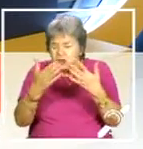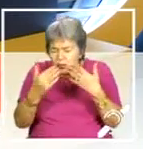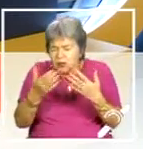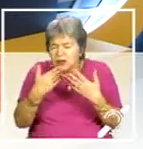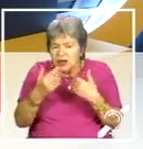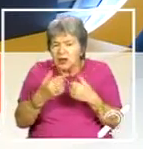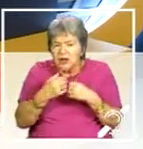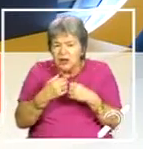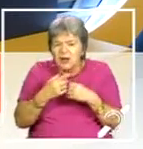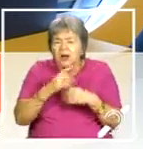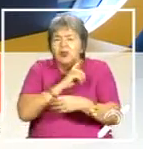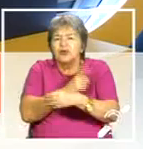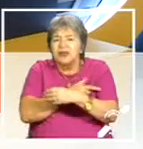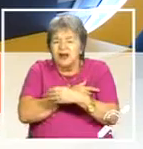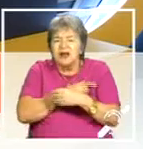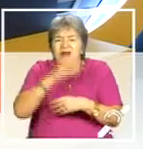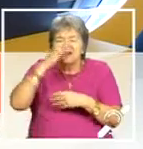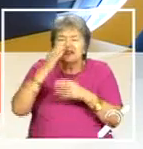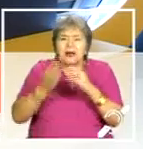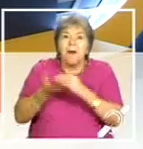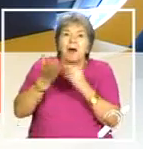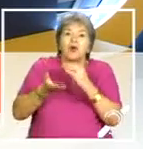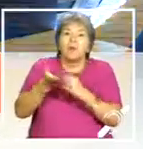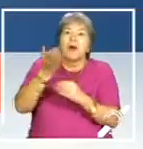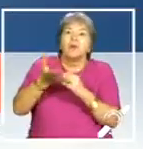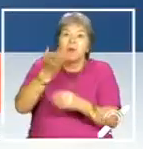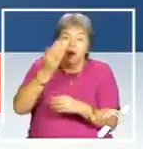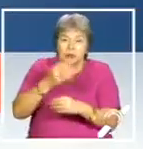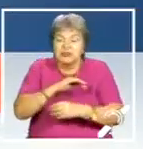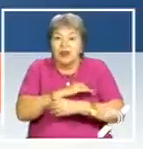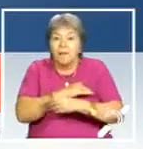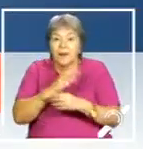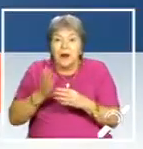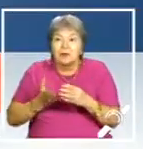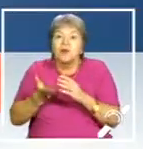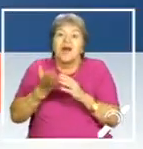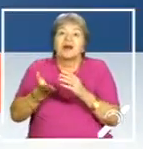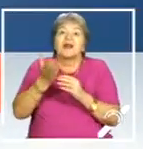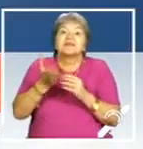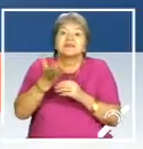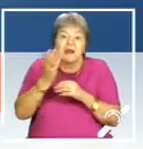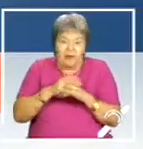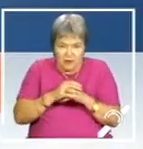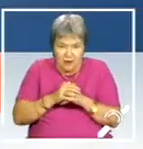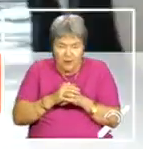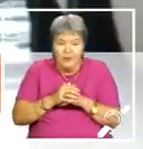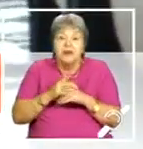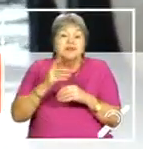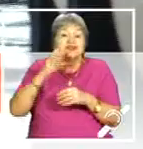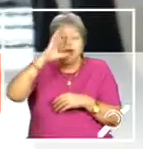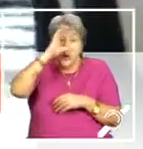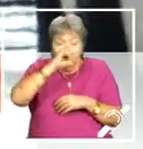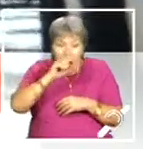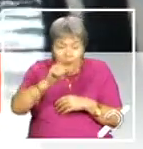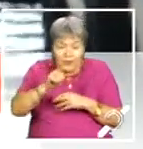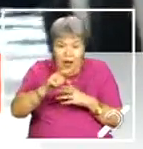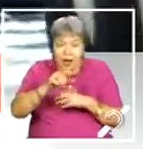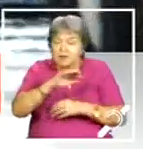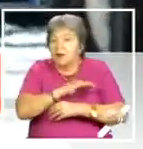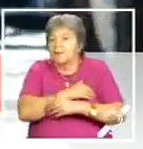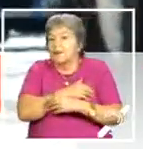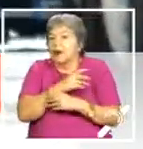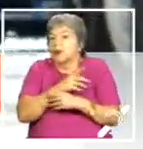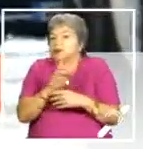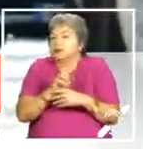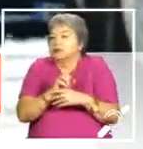va intensifica de la o zi la alta și temperaturile vor continua să crească, iar pe parcursul nopților minimele nu